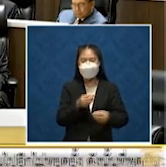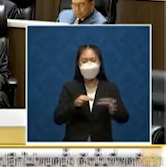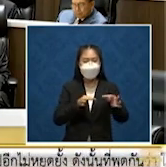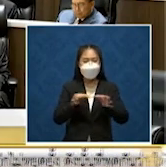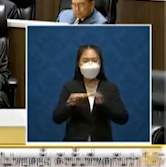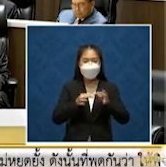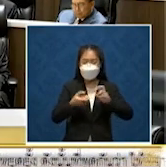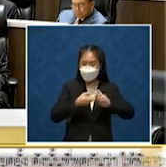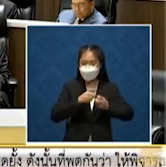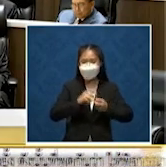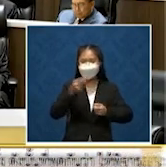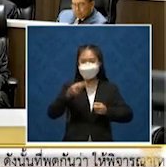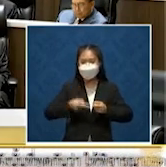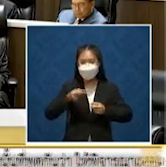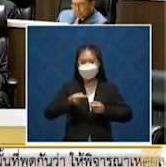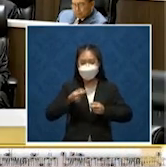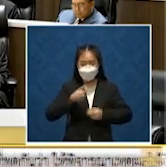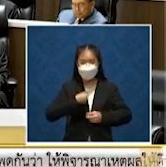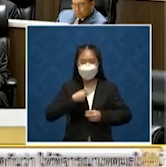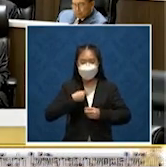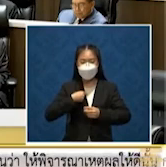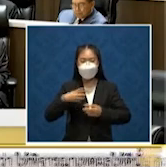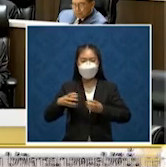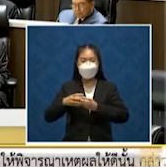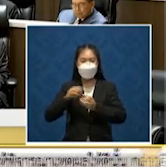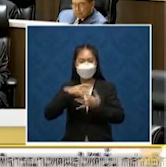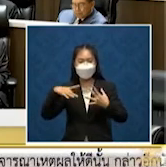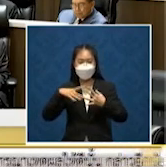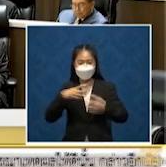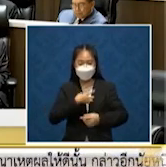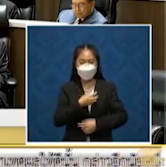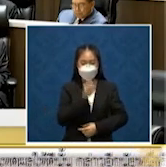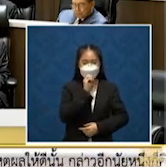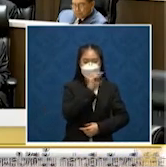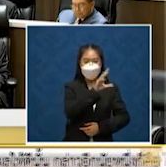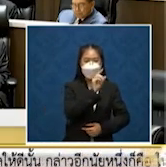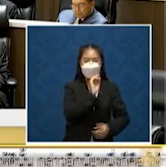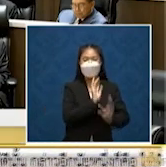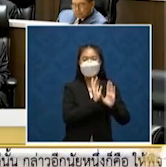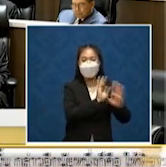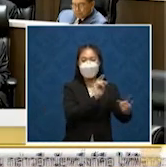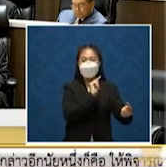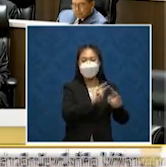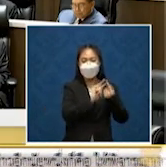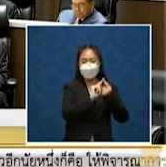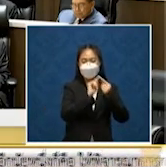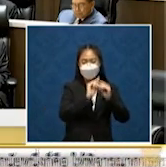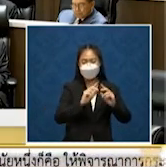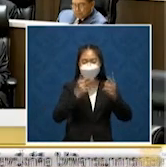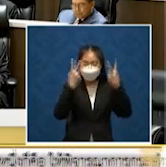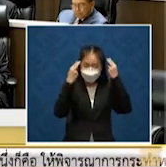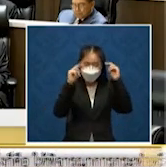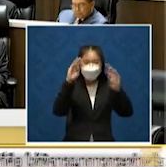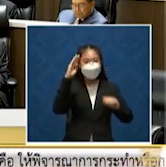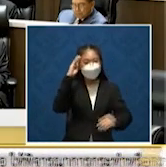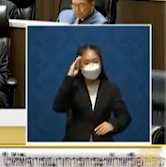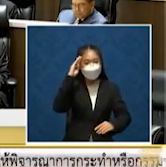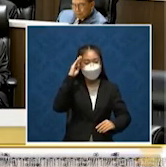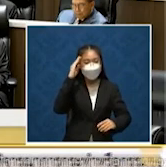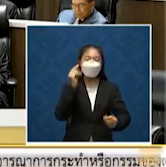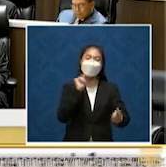ลือเกินว่านโยบายของเพื่อไทยเจ๋งแต่เป็นรัฐบาลมาหลายโนมินีแล้วเห็นมีแต่